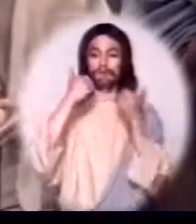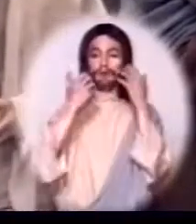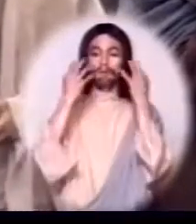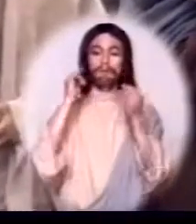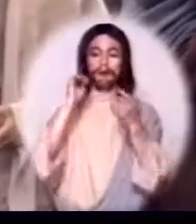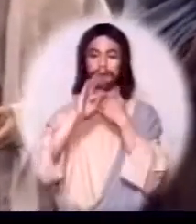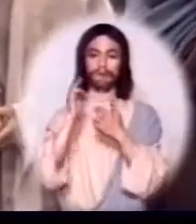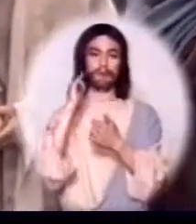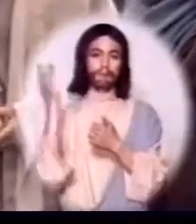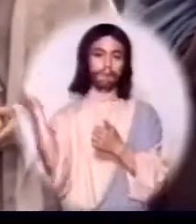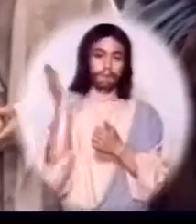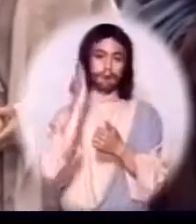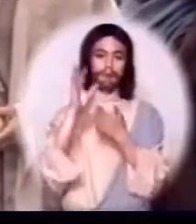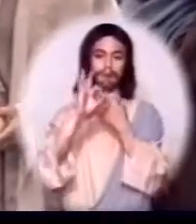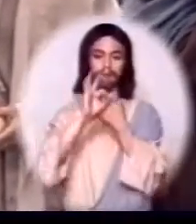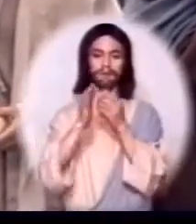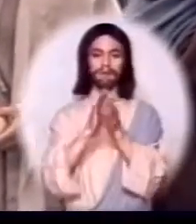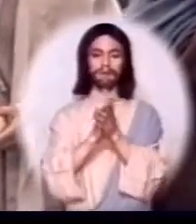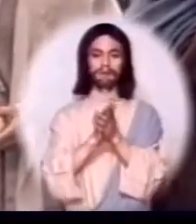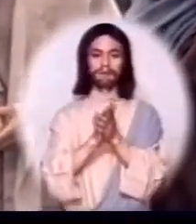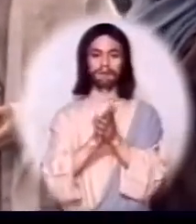누가 만일 오른뺨을 때리거든